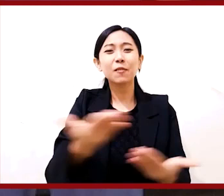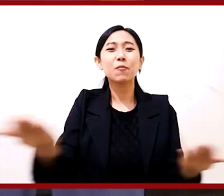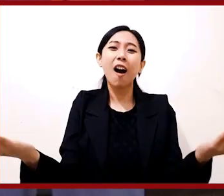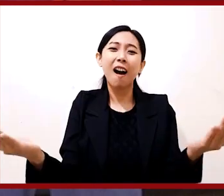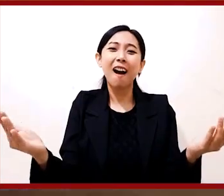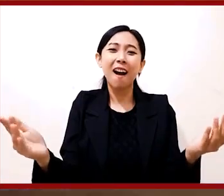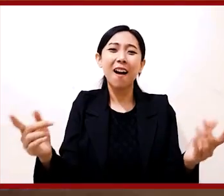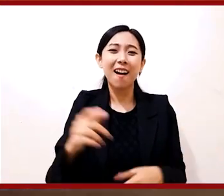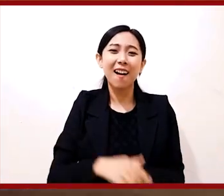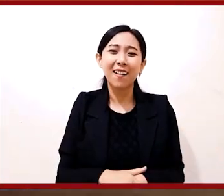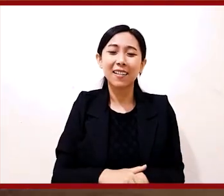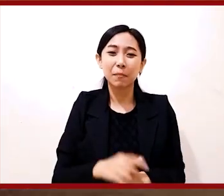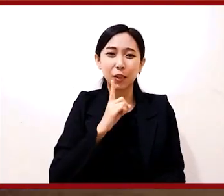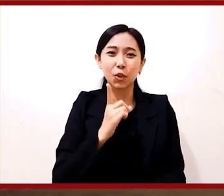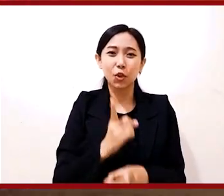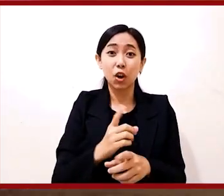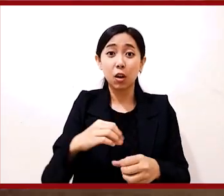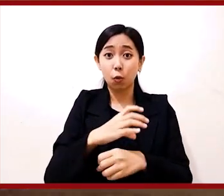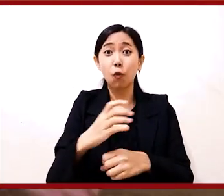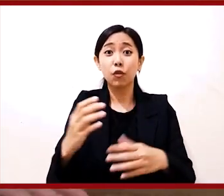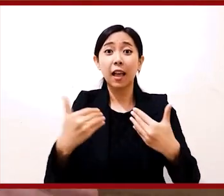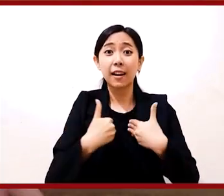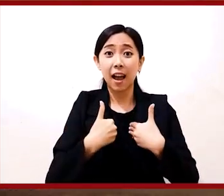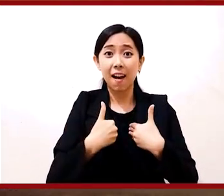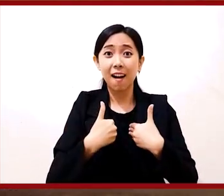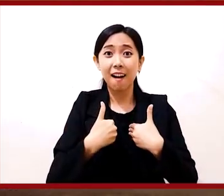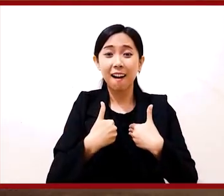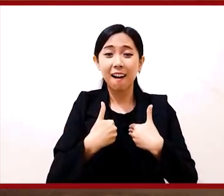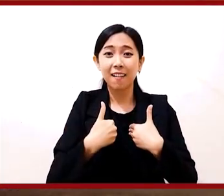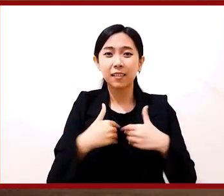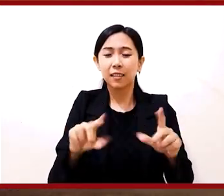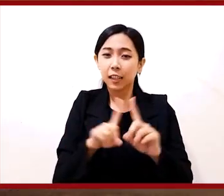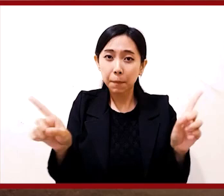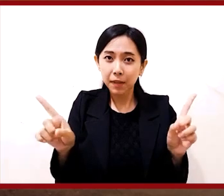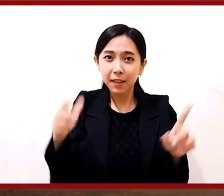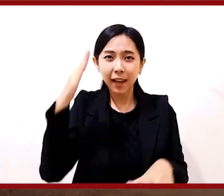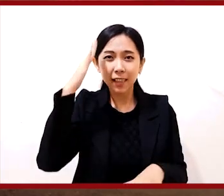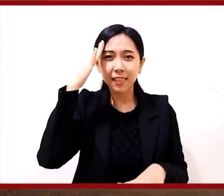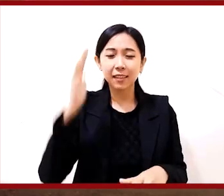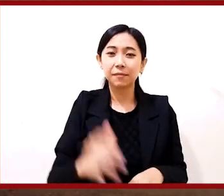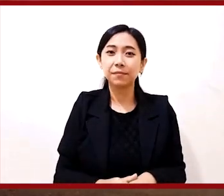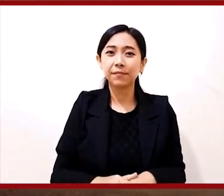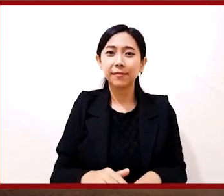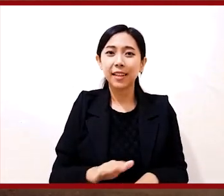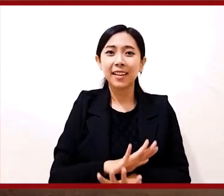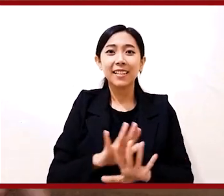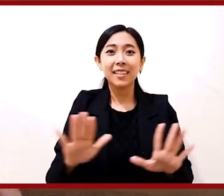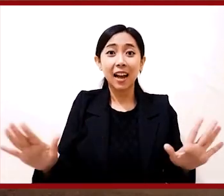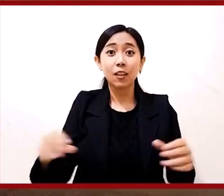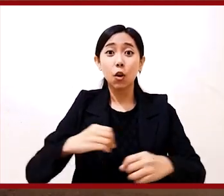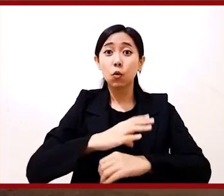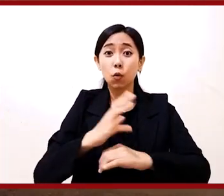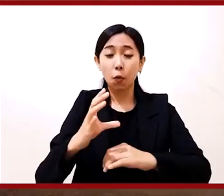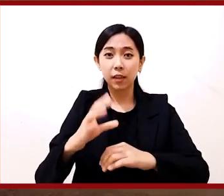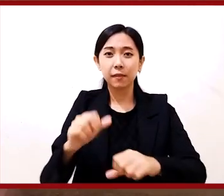semua. Betul tuh, memang pandemi ada yang membuat kita tak lagi sama. Tapi ingat, jangan